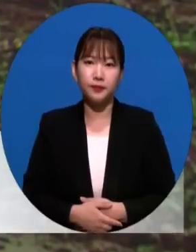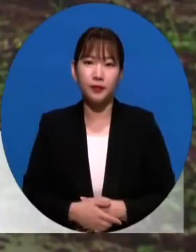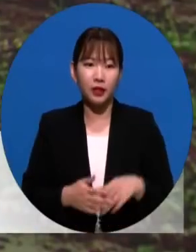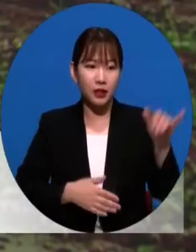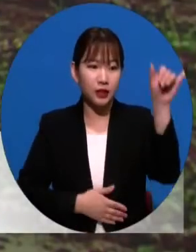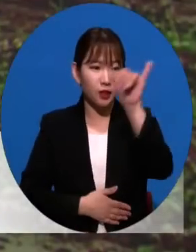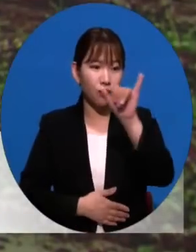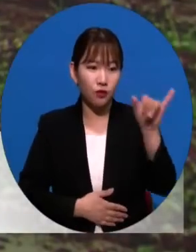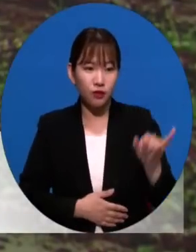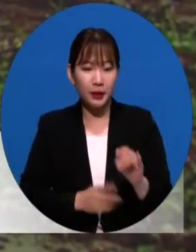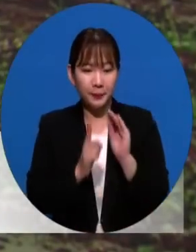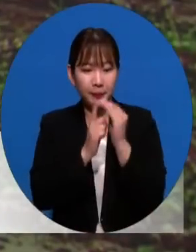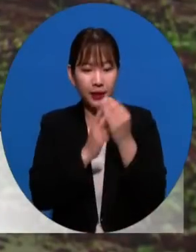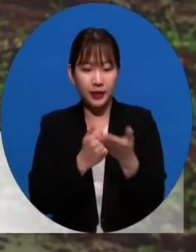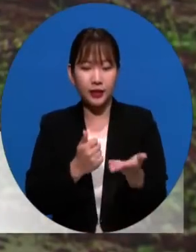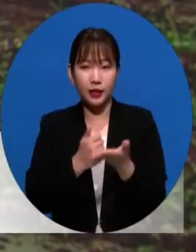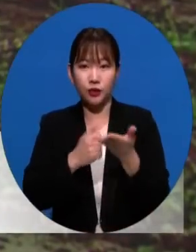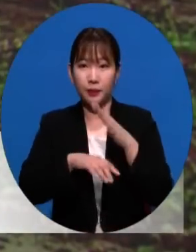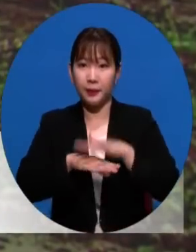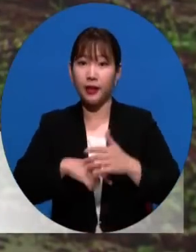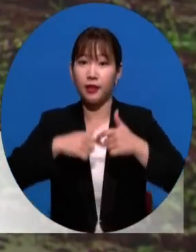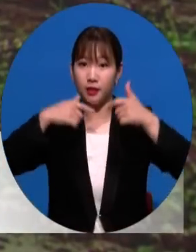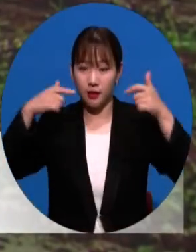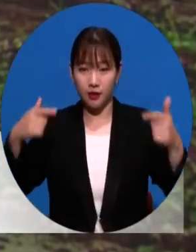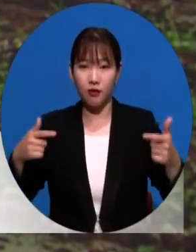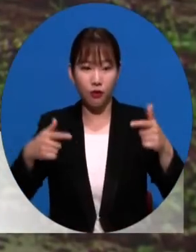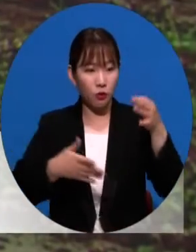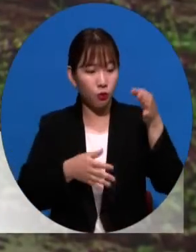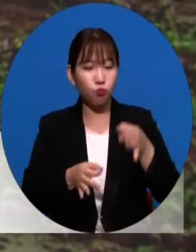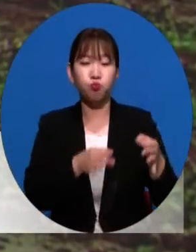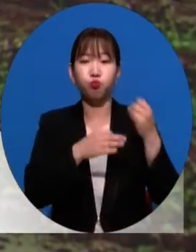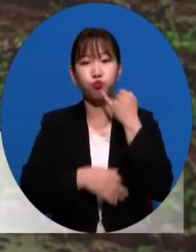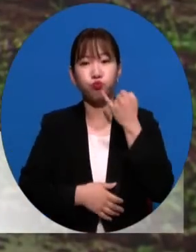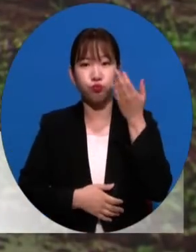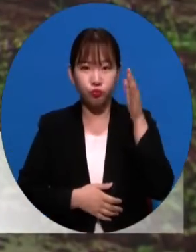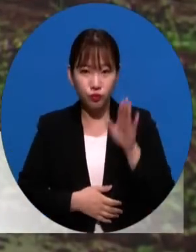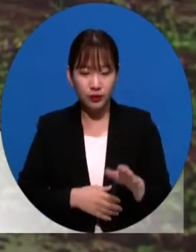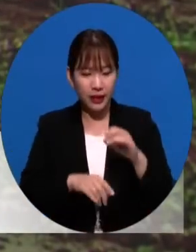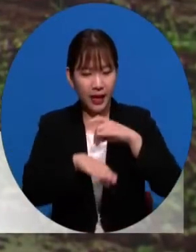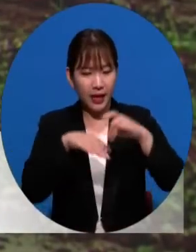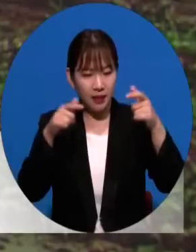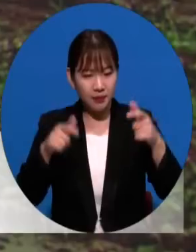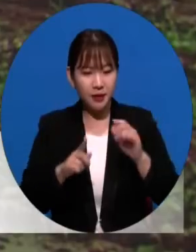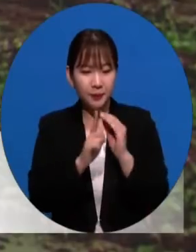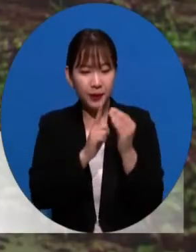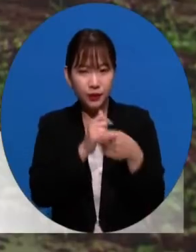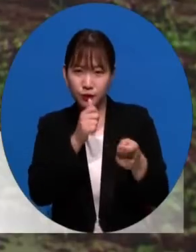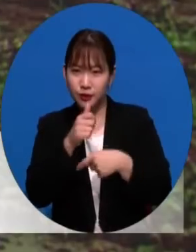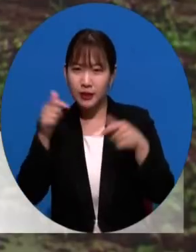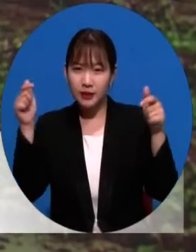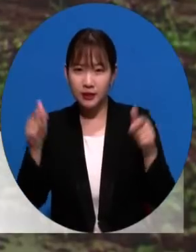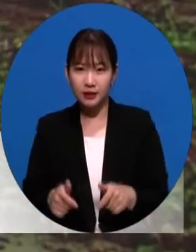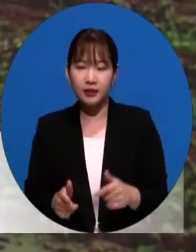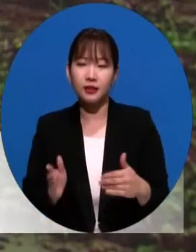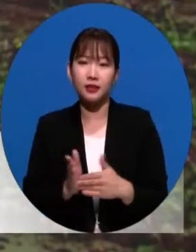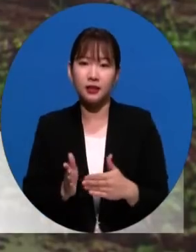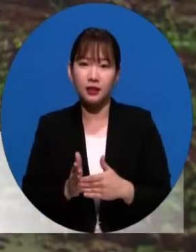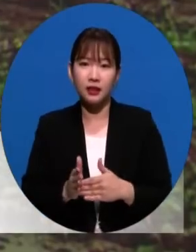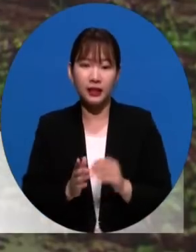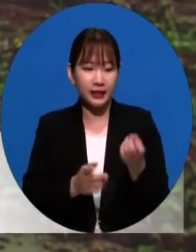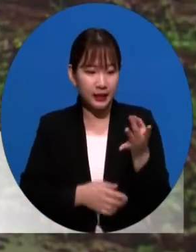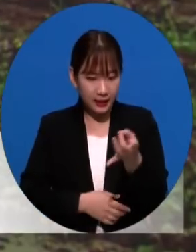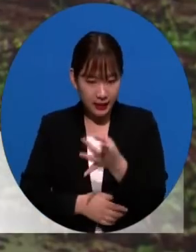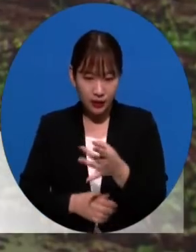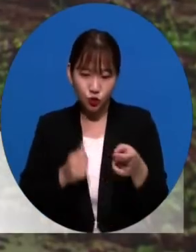전국적으로 마늘 재배 면적이 늘고 가격도 호조세지만 해남적 마늘 수확량은 크게 줄었습니다